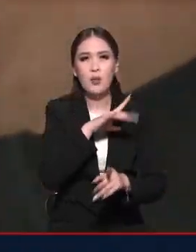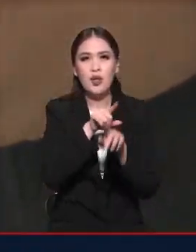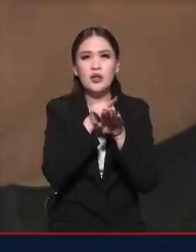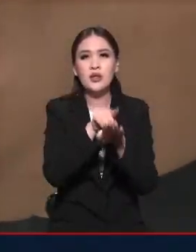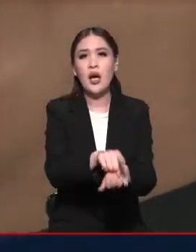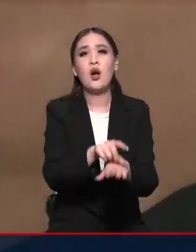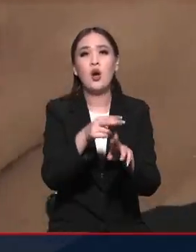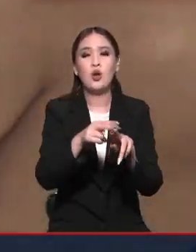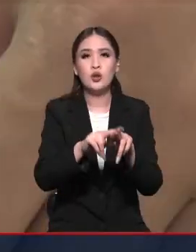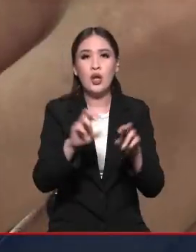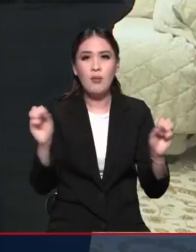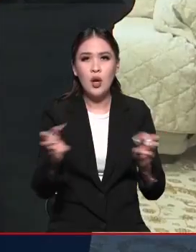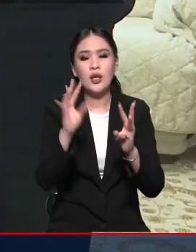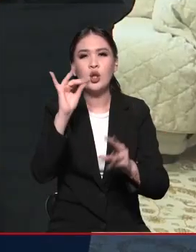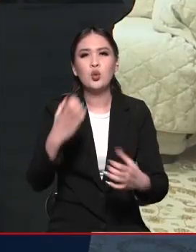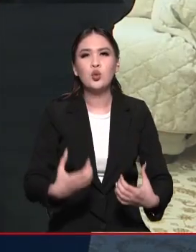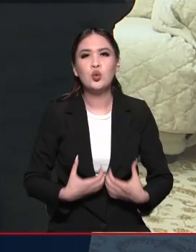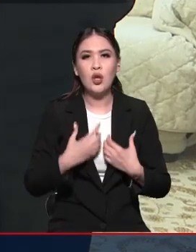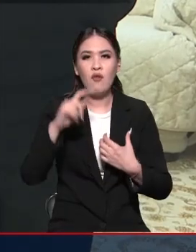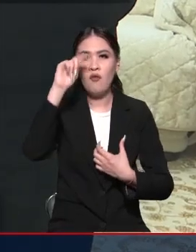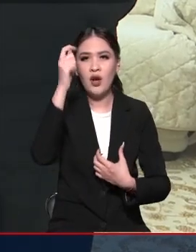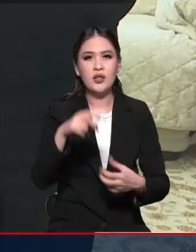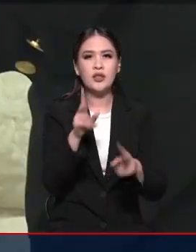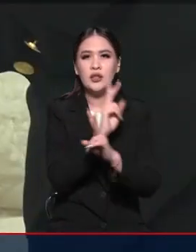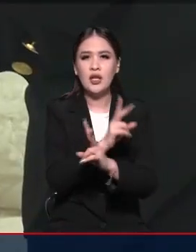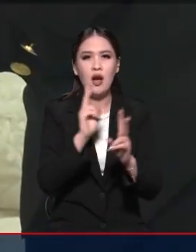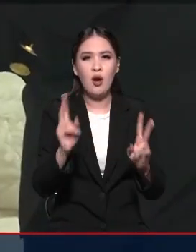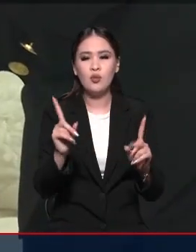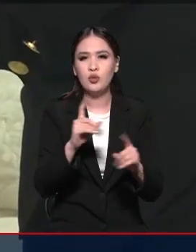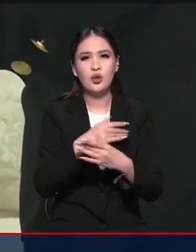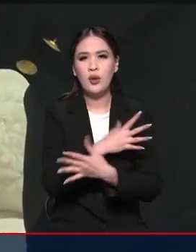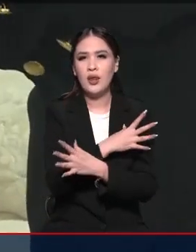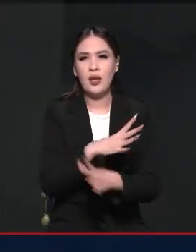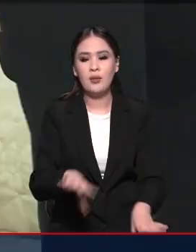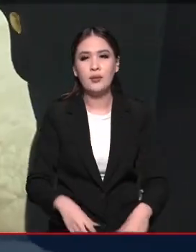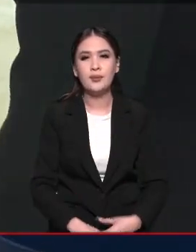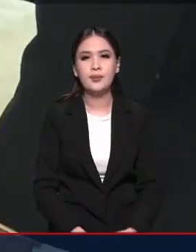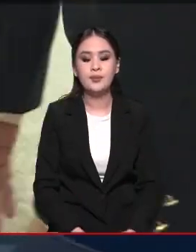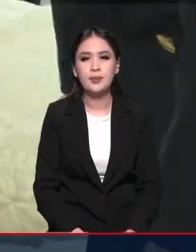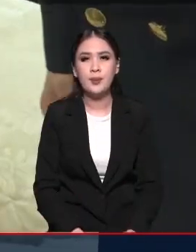а еще рассказал об ужасах войны, которые никому не желает пережить.